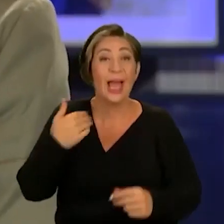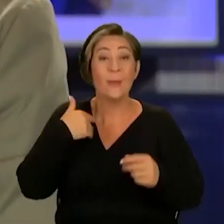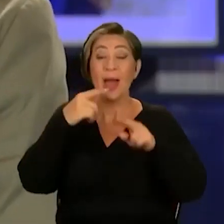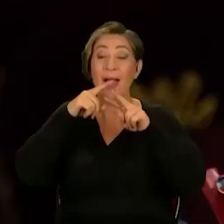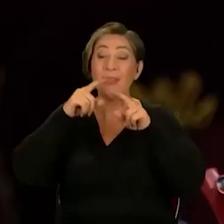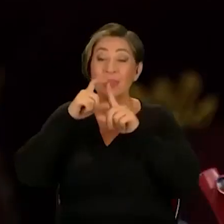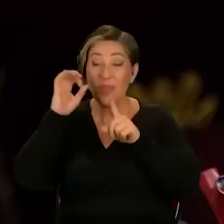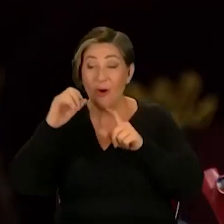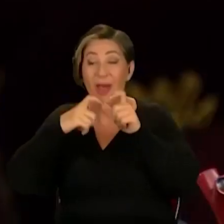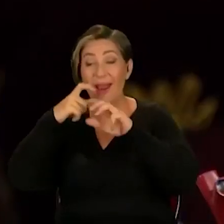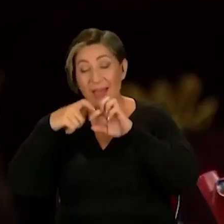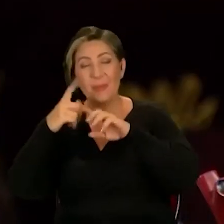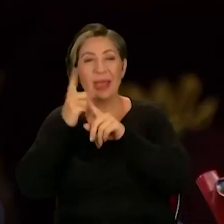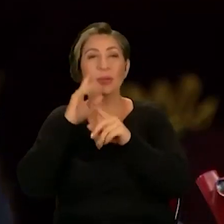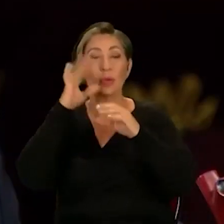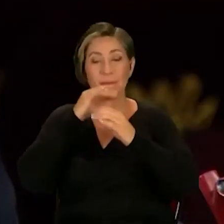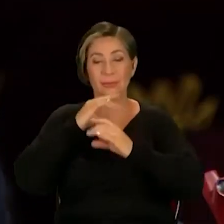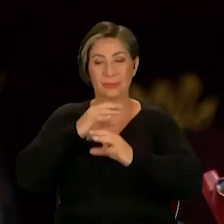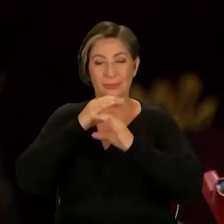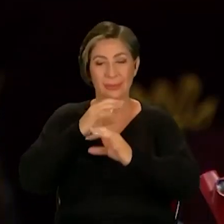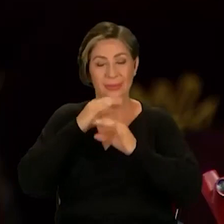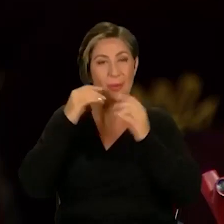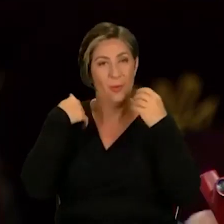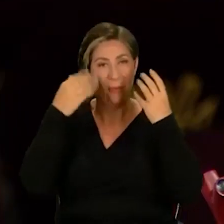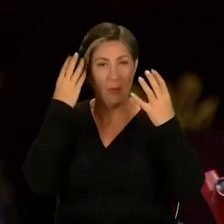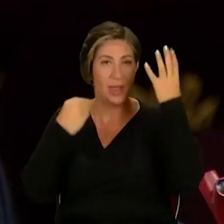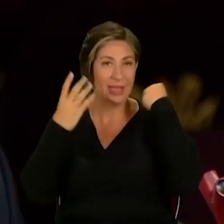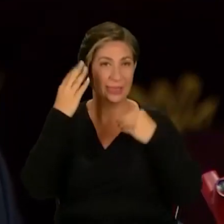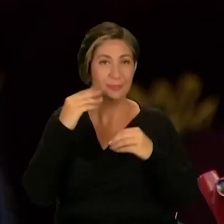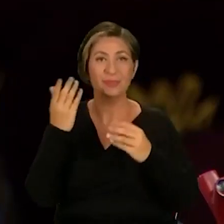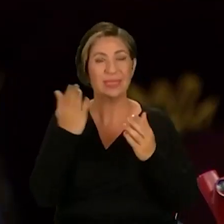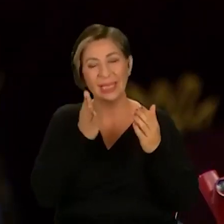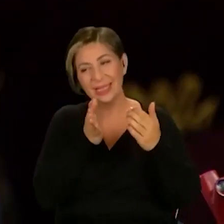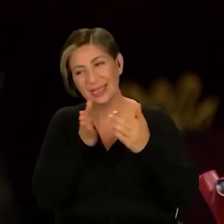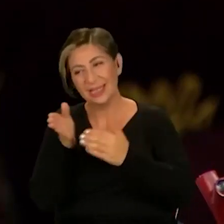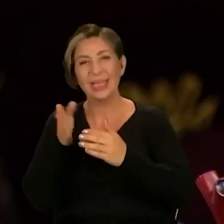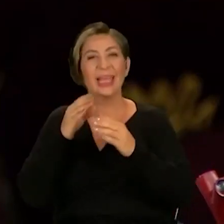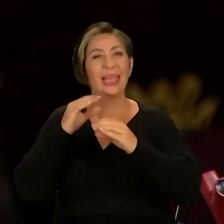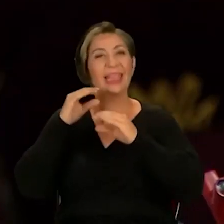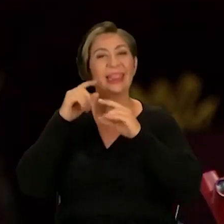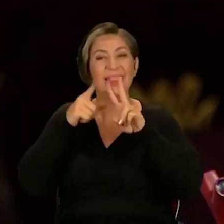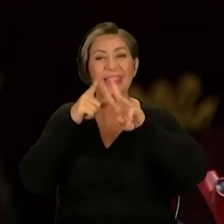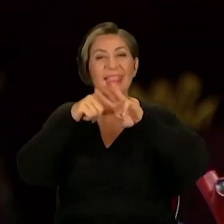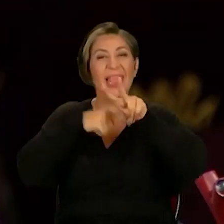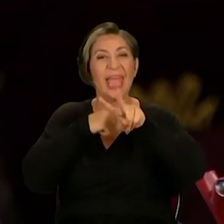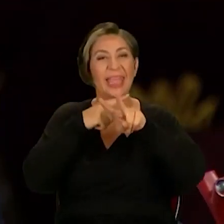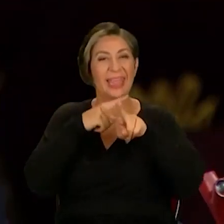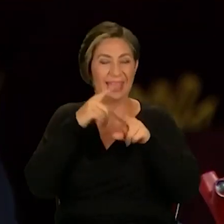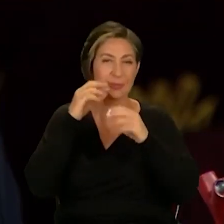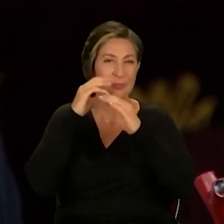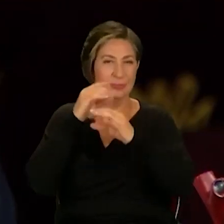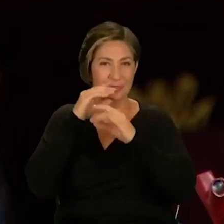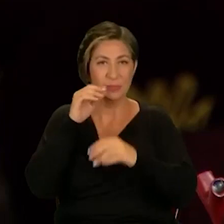öğrendim. O nota 55 yaşımda önüme geldi ve çoban kavalı çalmaya başladı. Daha sonra neye yöneldim? Neyi üflüyorum? Ortaokul